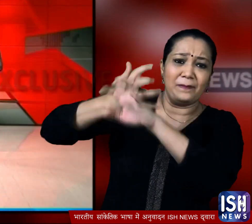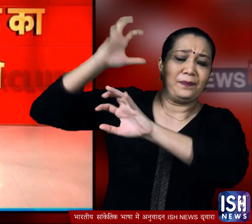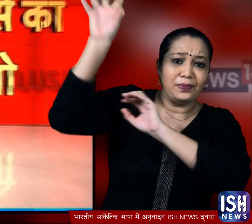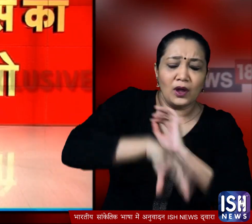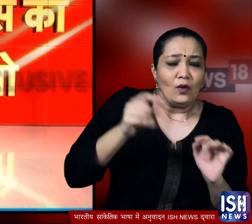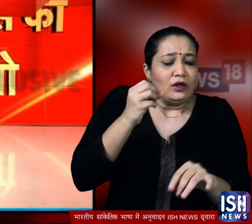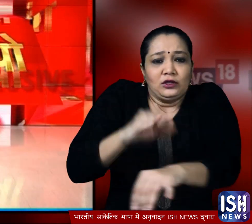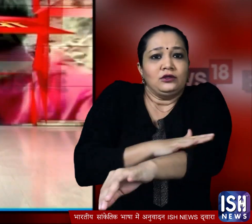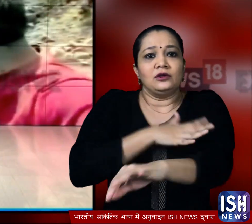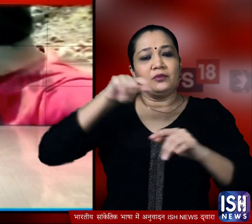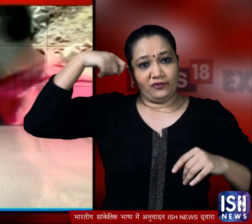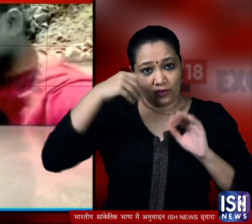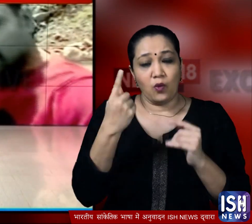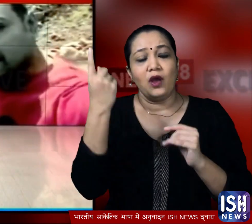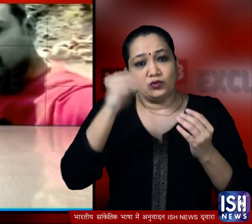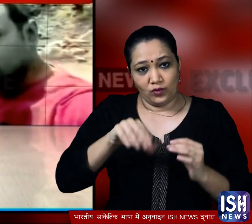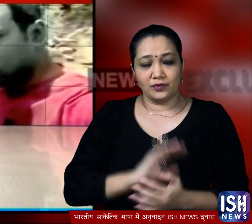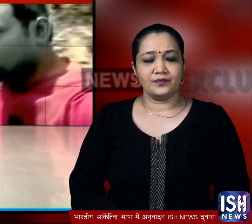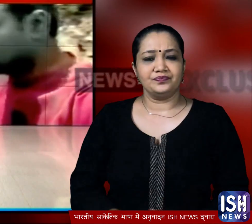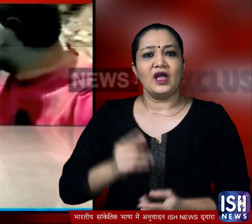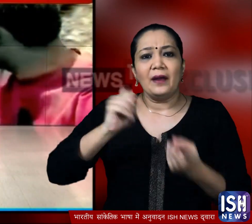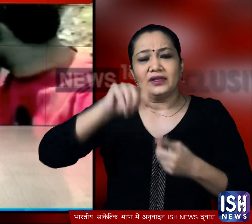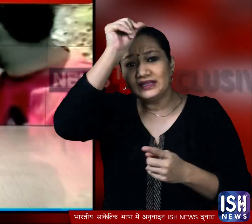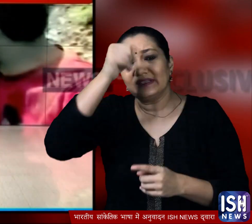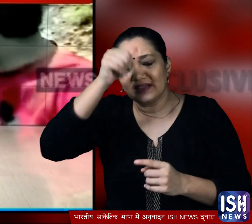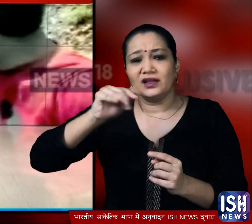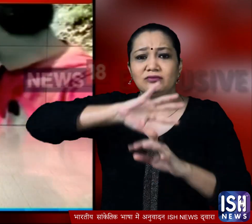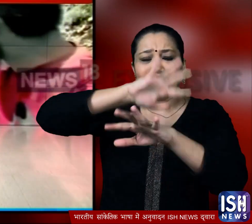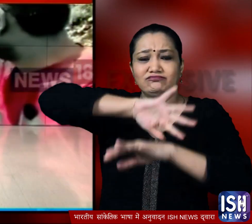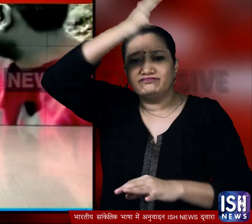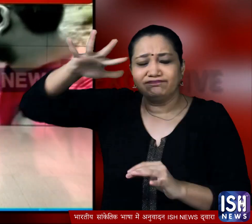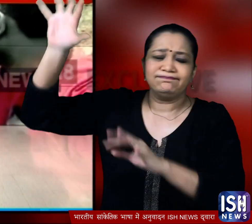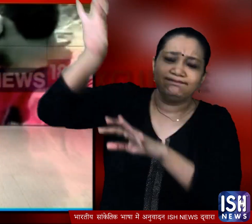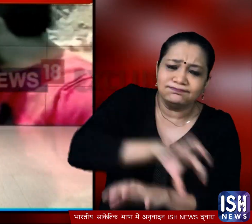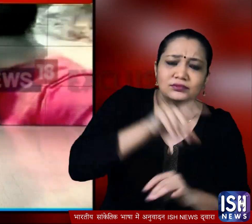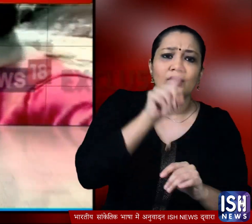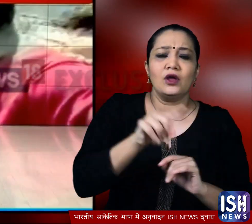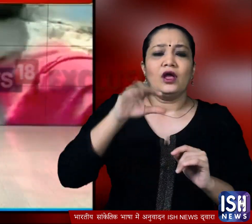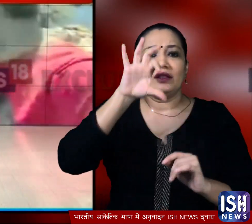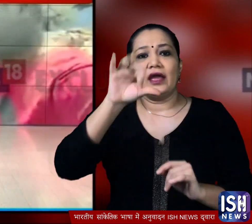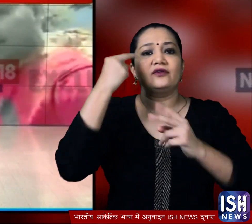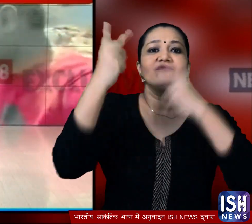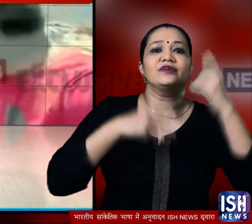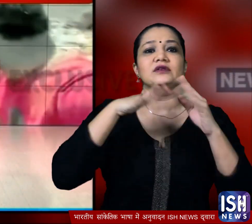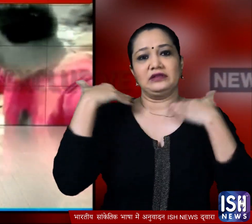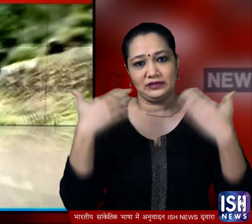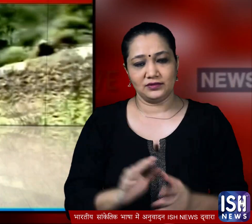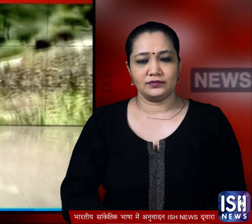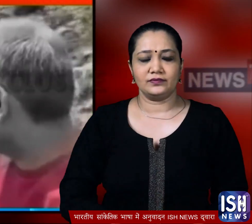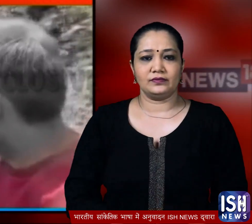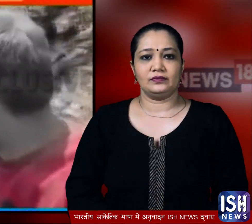खड़े कर देने वाला एक और वीडियो सामने आया। वहां रविवार को पहाड़ से गिरने वाले पत्थरों की चपेट में आने से 9 सैलानियों की मौत हो गई थी,